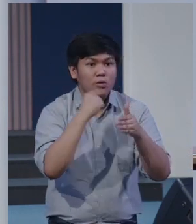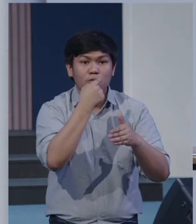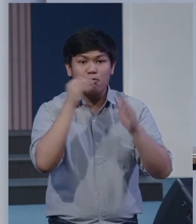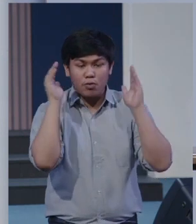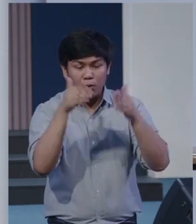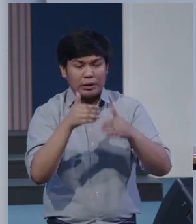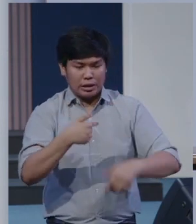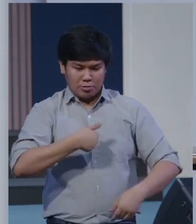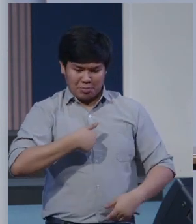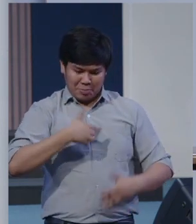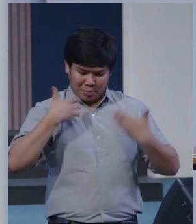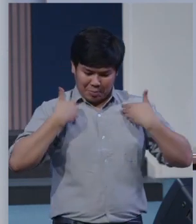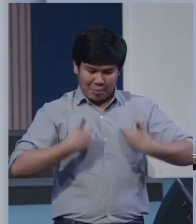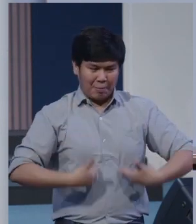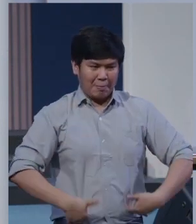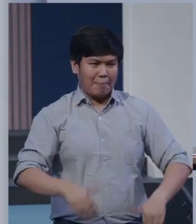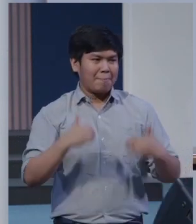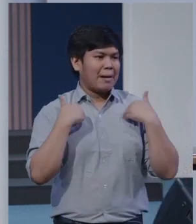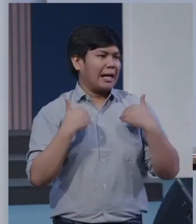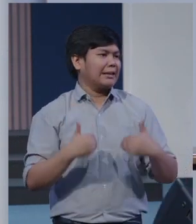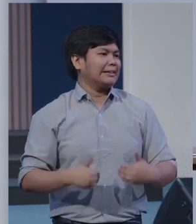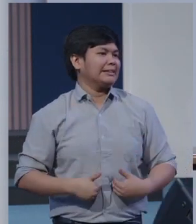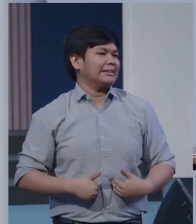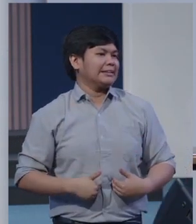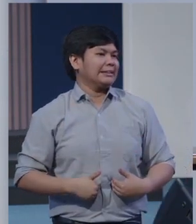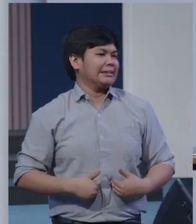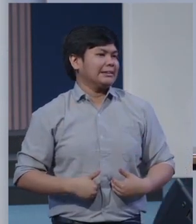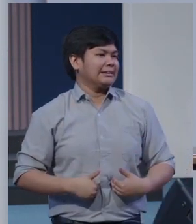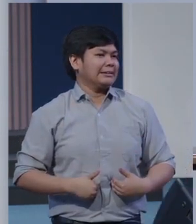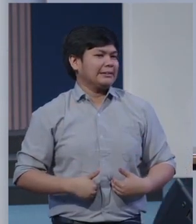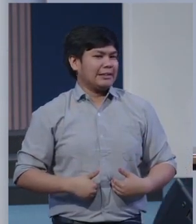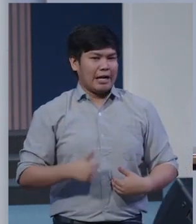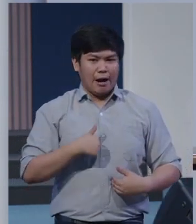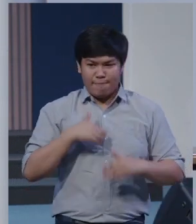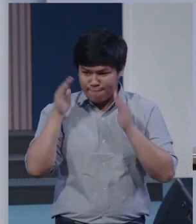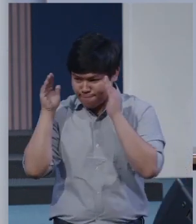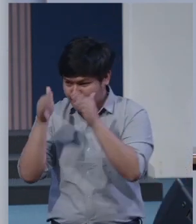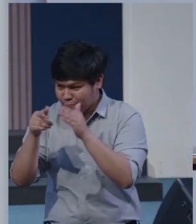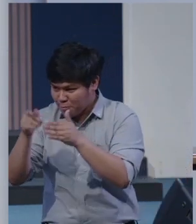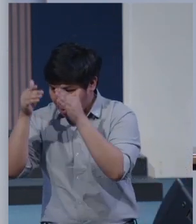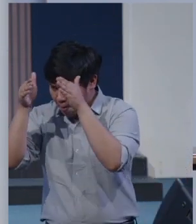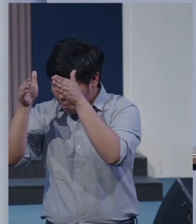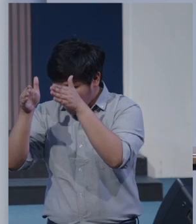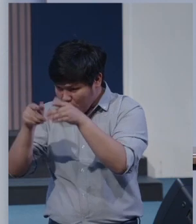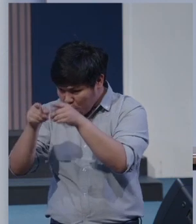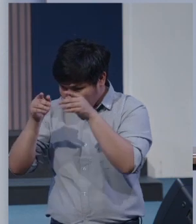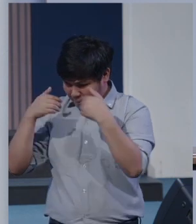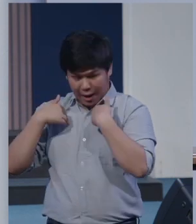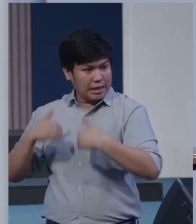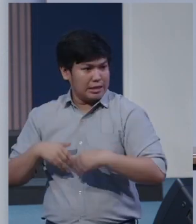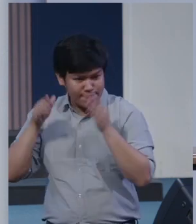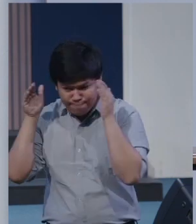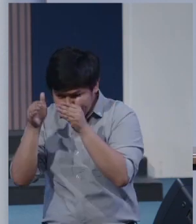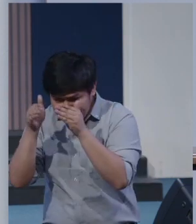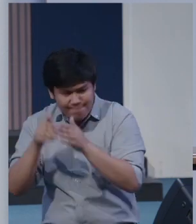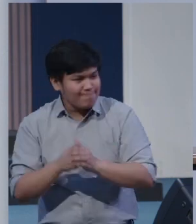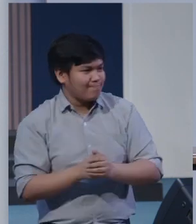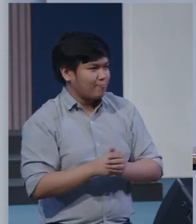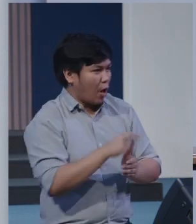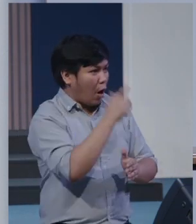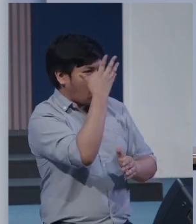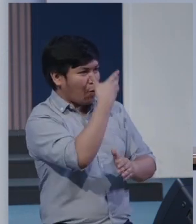sa verse 5 ay nagmumula sa pagsunod sa sa ating sariling kagustuhan at hindi sa kagustuhan ng